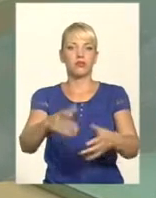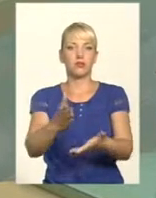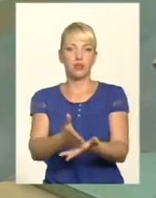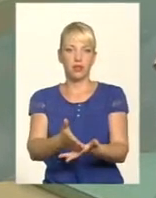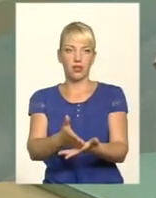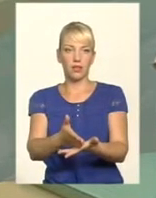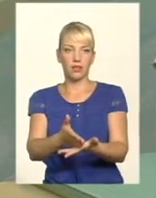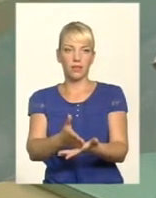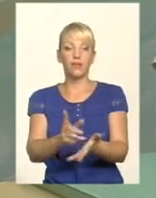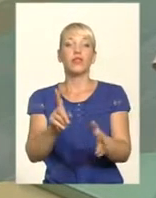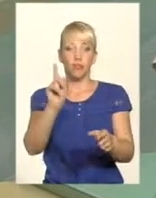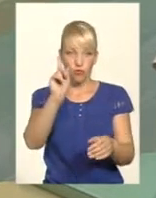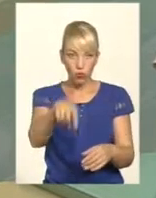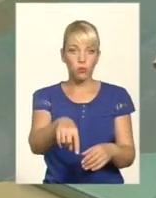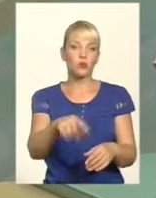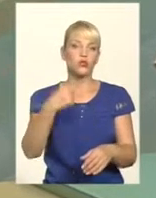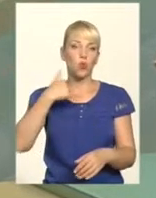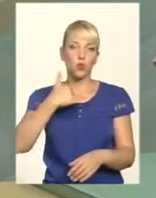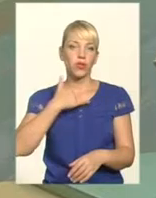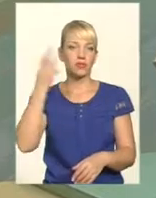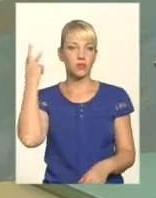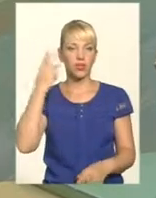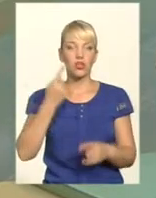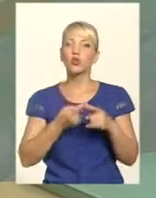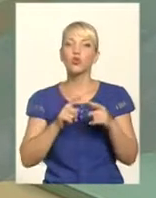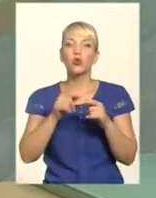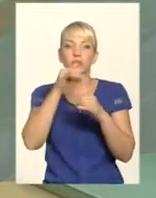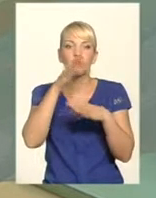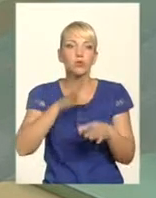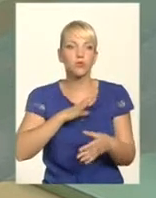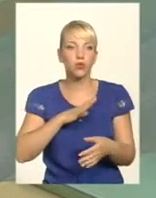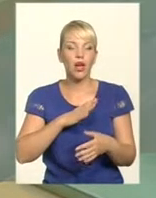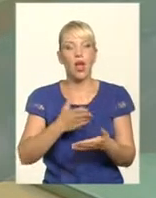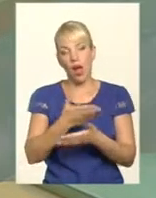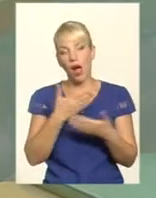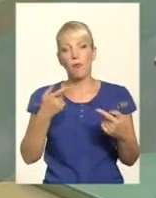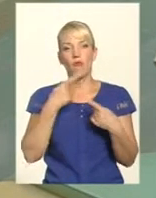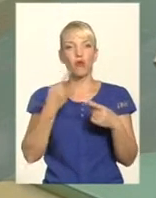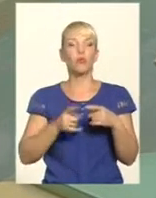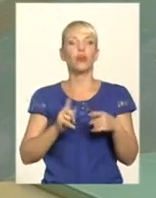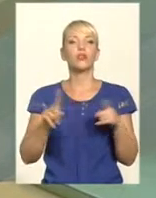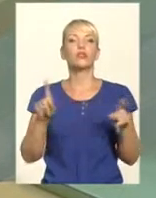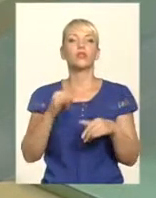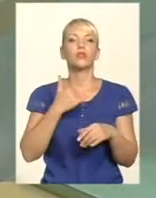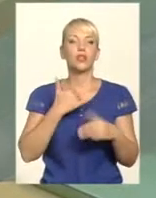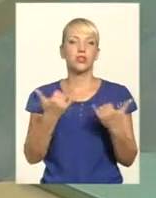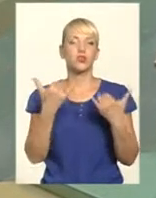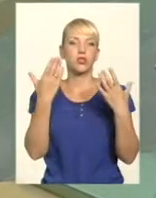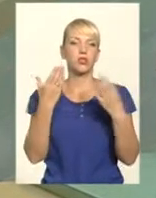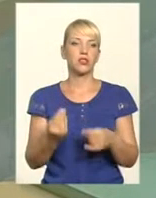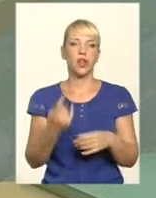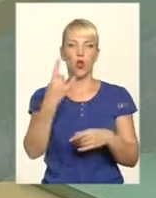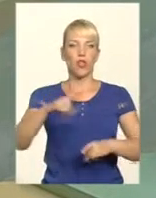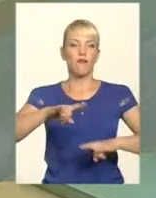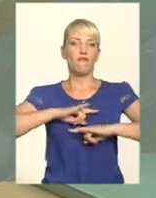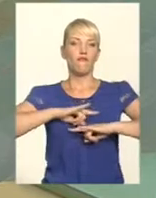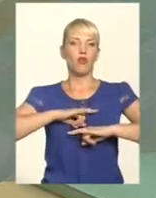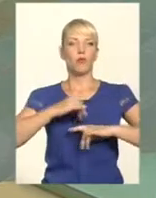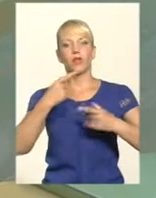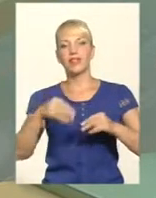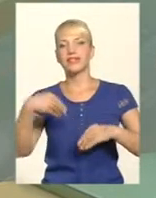тому числі у нас в Хмельницькому. Ну цього не повинно бути. А і ми говоримо про те, що у нас на сьогоднішній день ми по одній формі десь